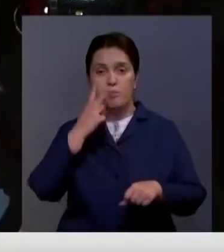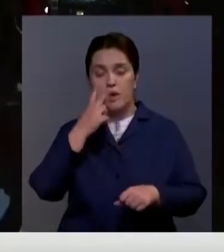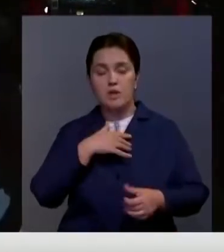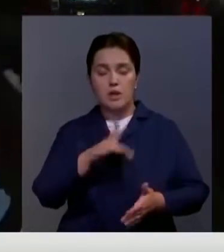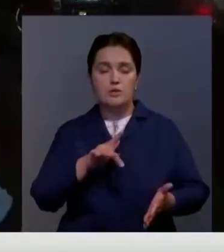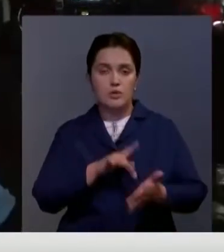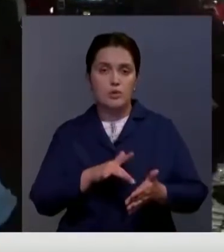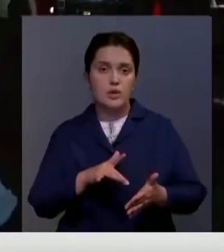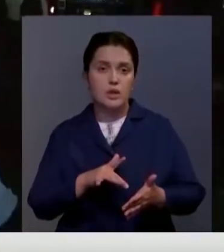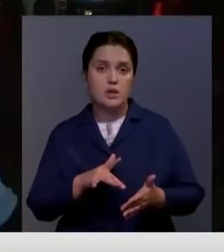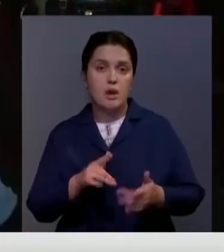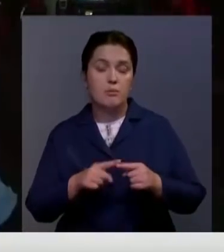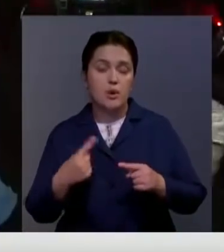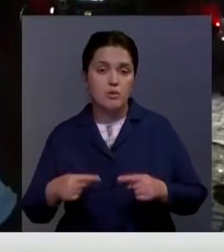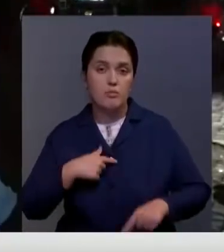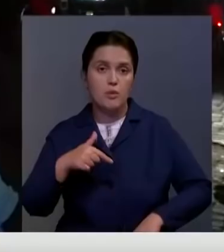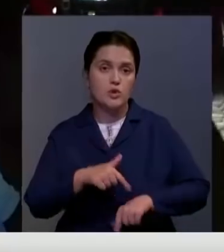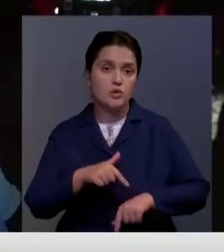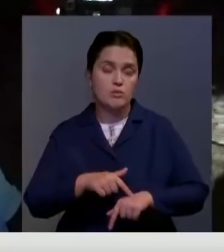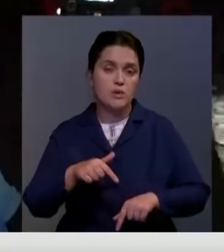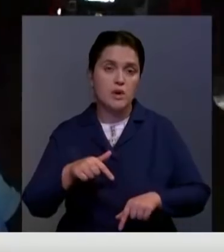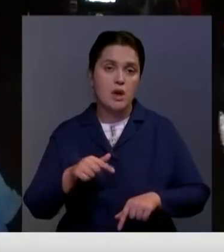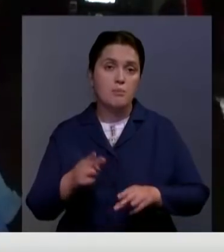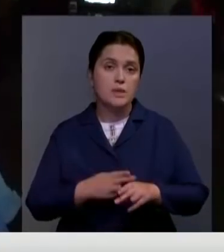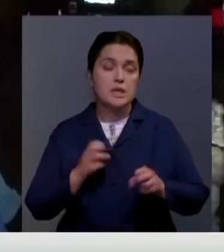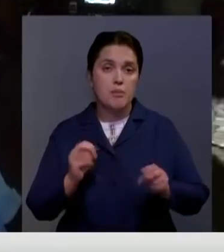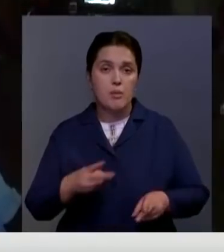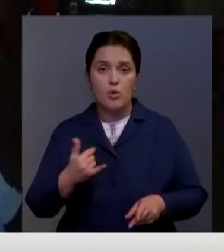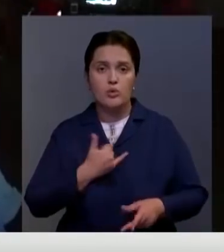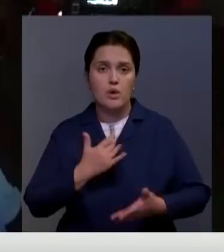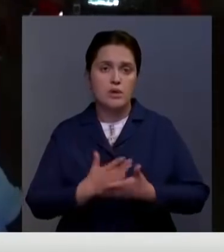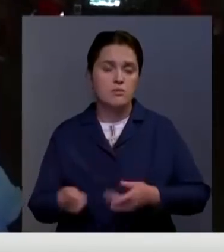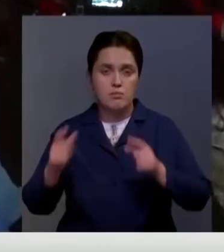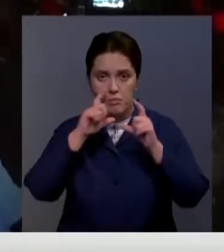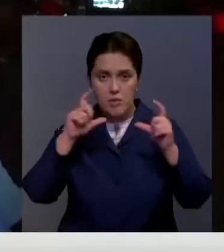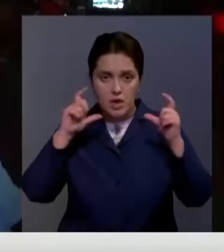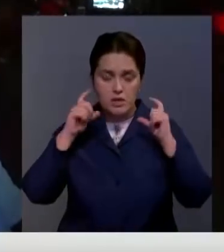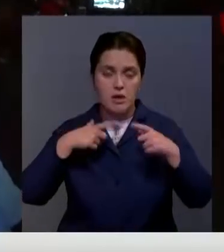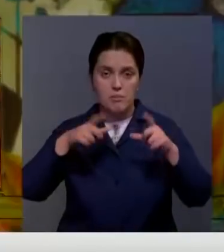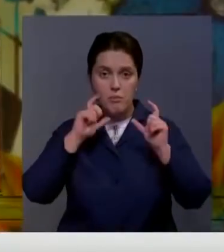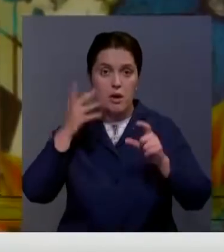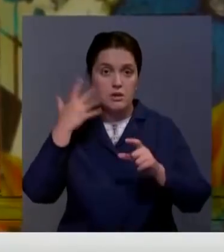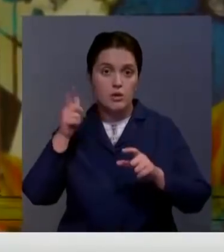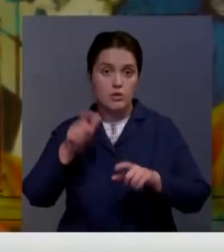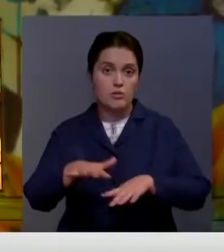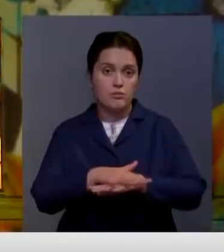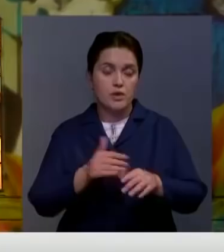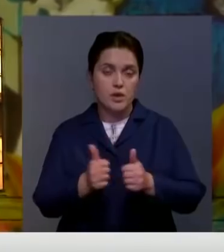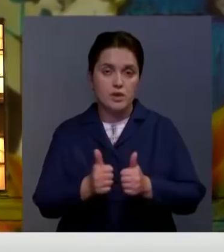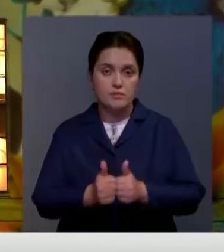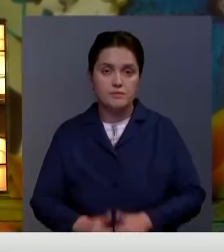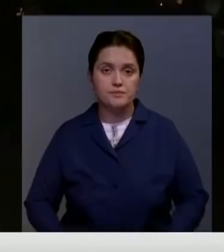с другой стороны. Здесь мы чувствуем себя в безопасности. У нас с собой есть маски, мы их одеваем, когда видим, что людей вокруг